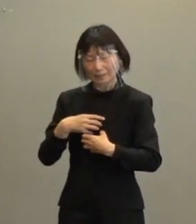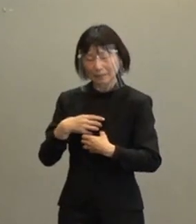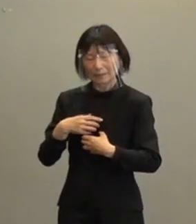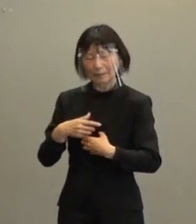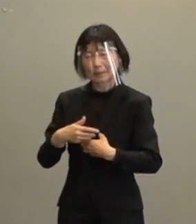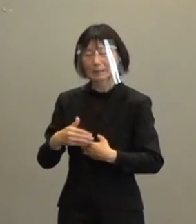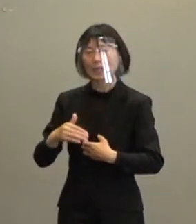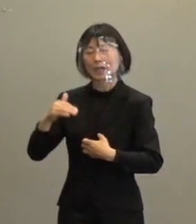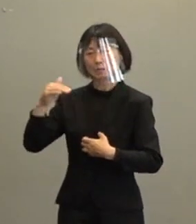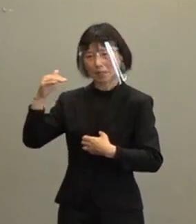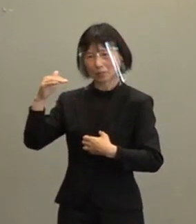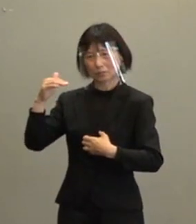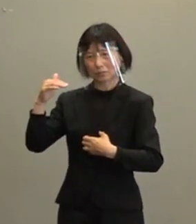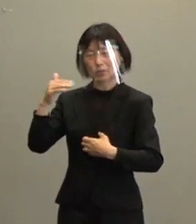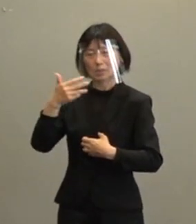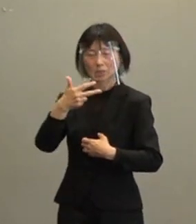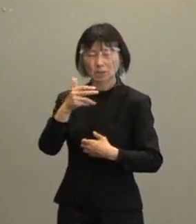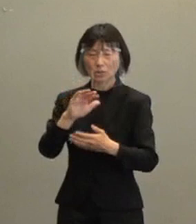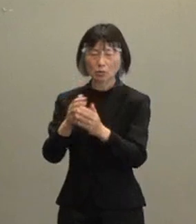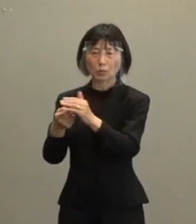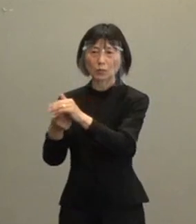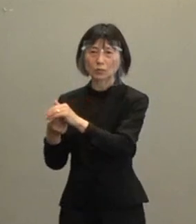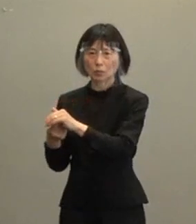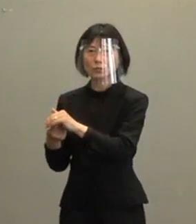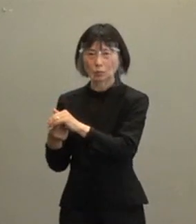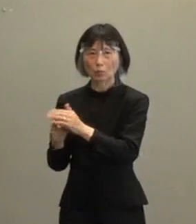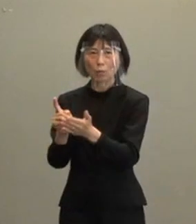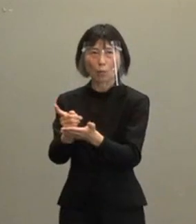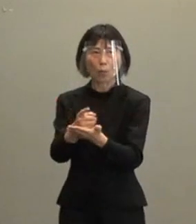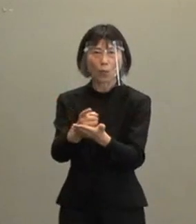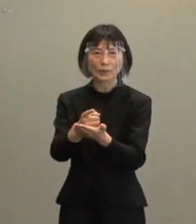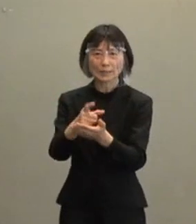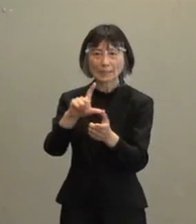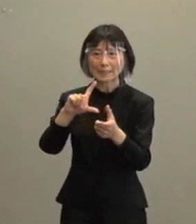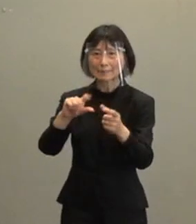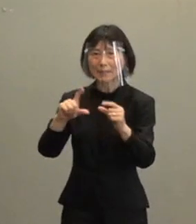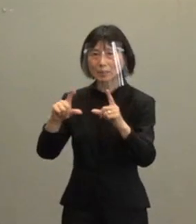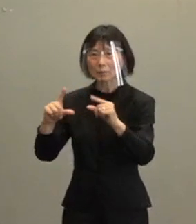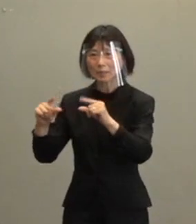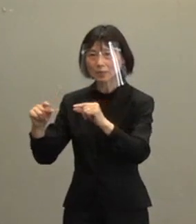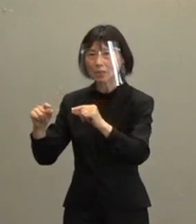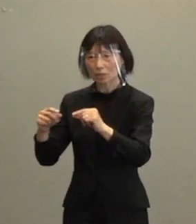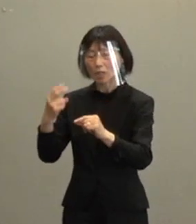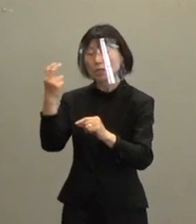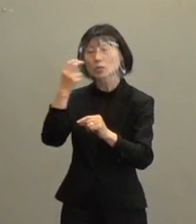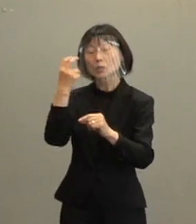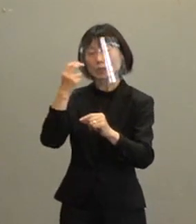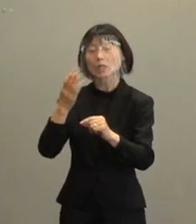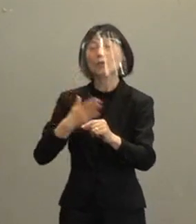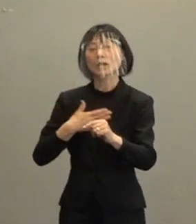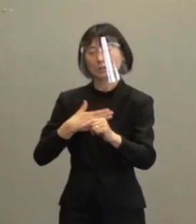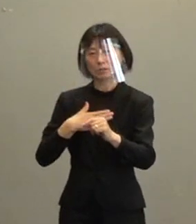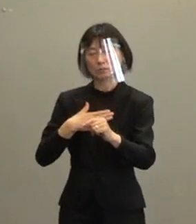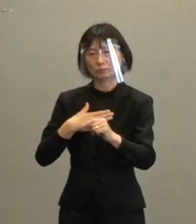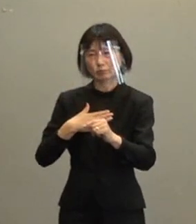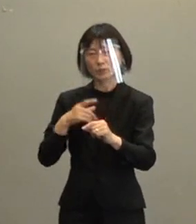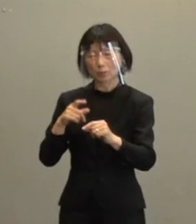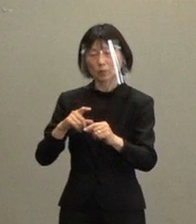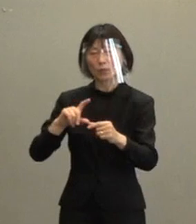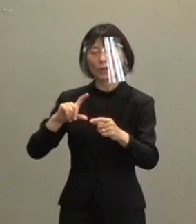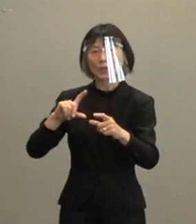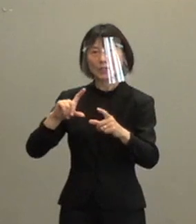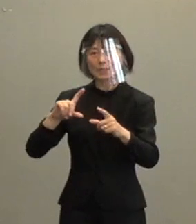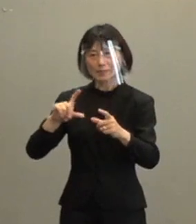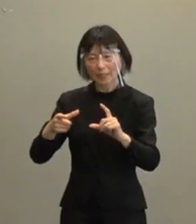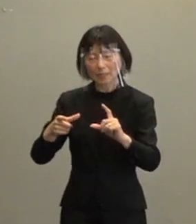の, その方針の違い、かなり方針に違いがあることが市町村の調査によって分かってきましたし、その違い